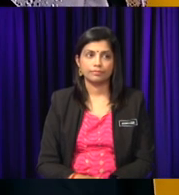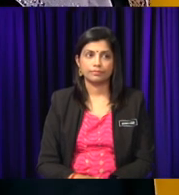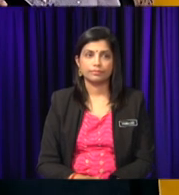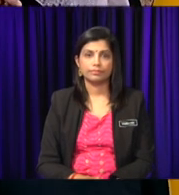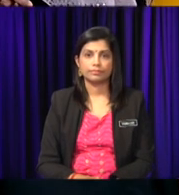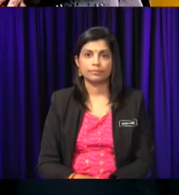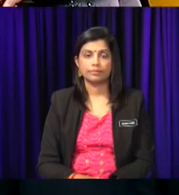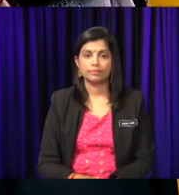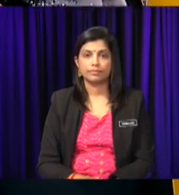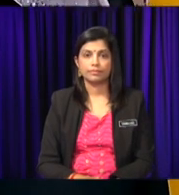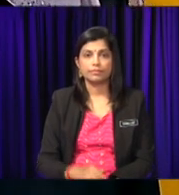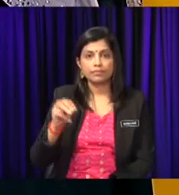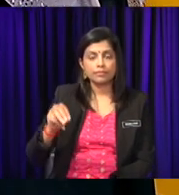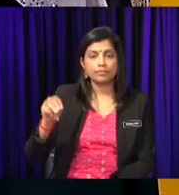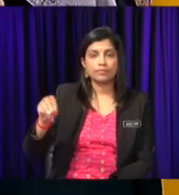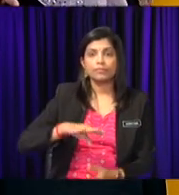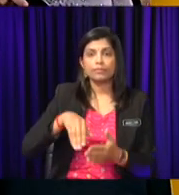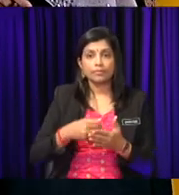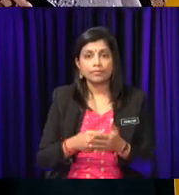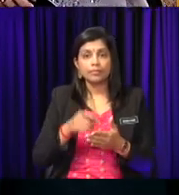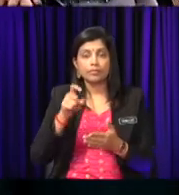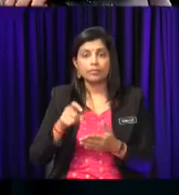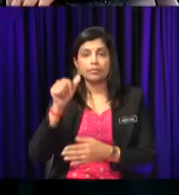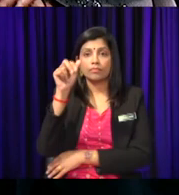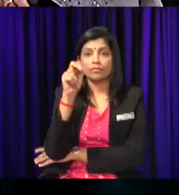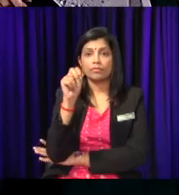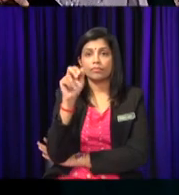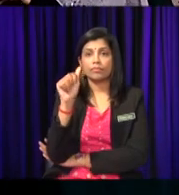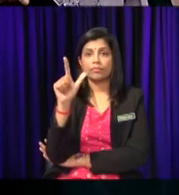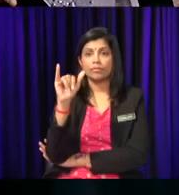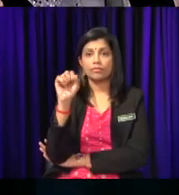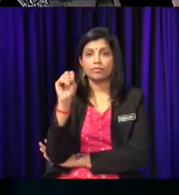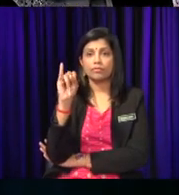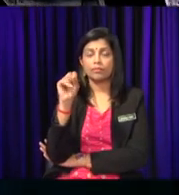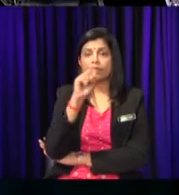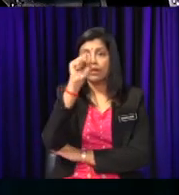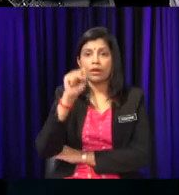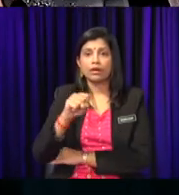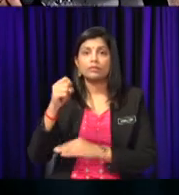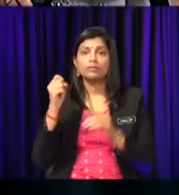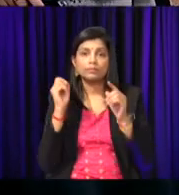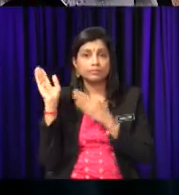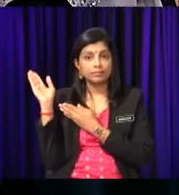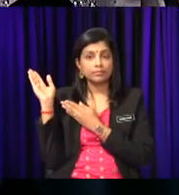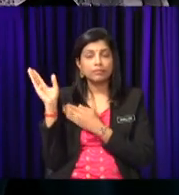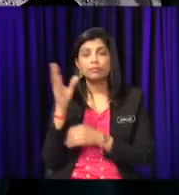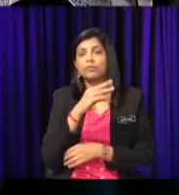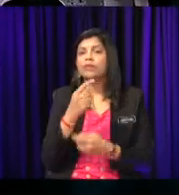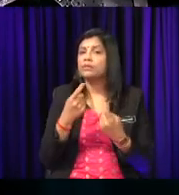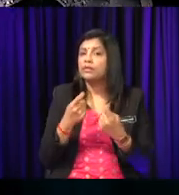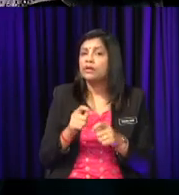murid-murid sekian analisis soal dan ini dan coba Kemukakan jawaban untuk